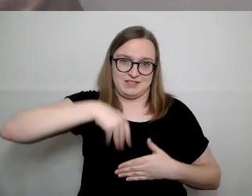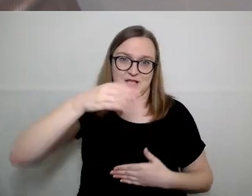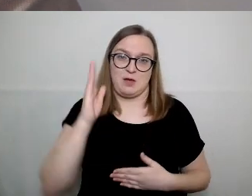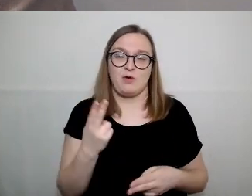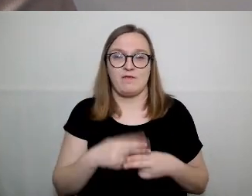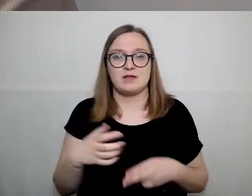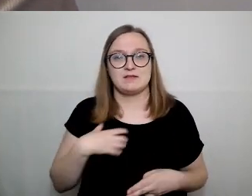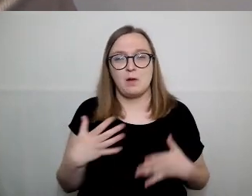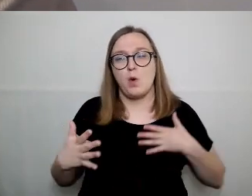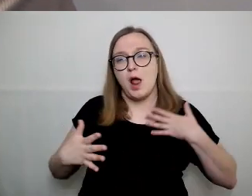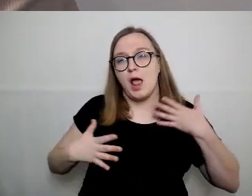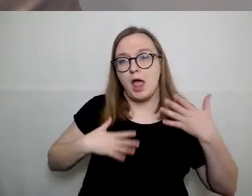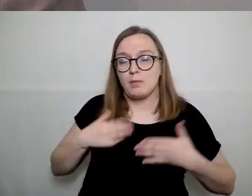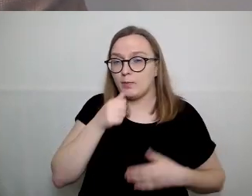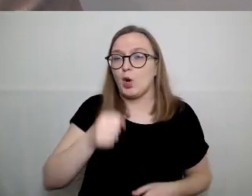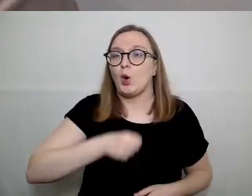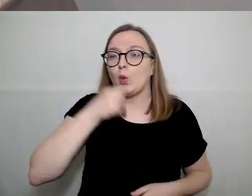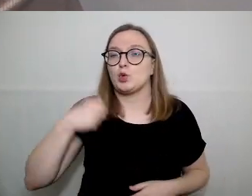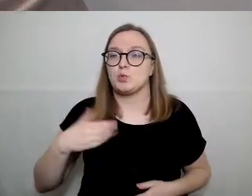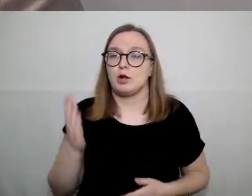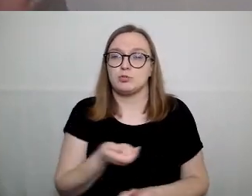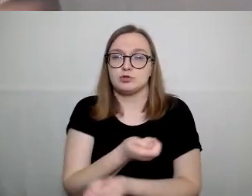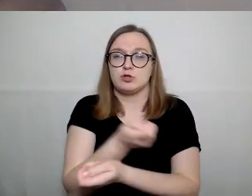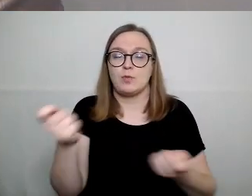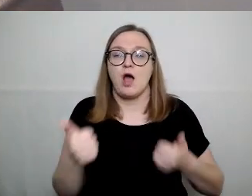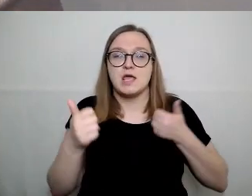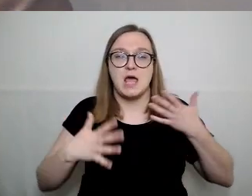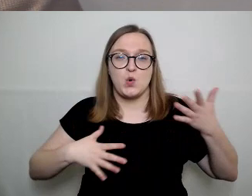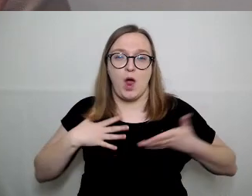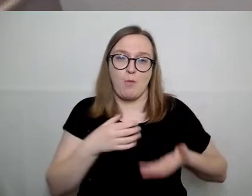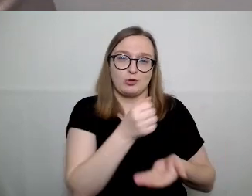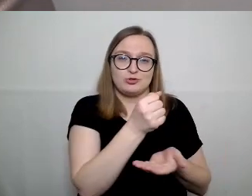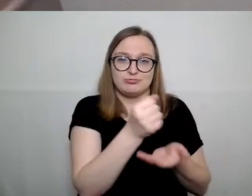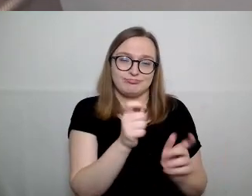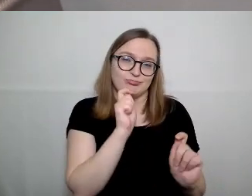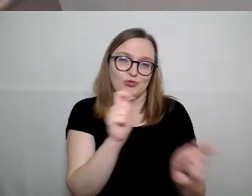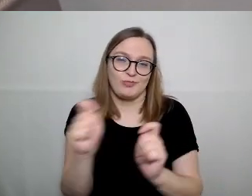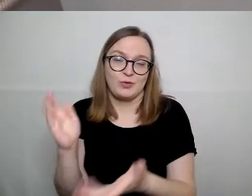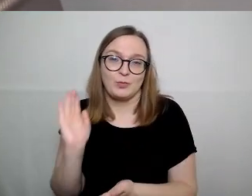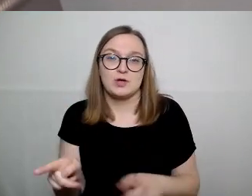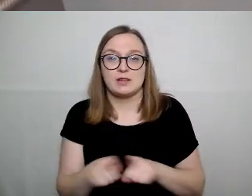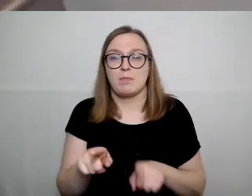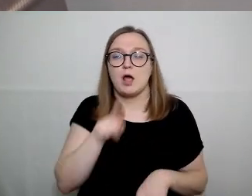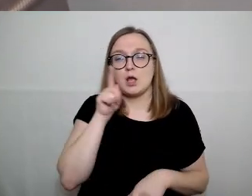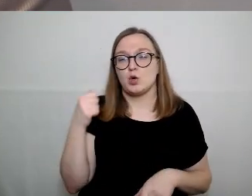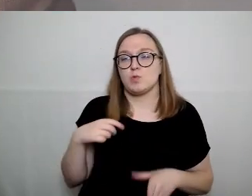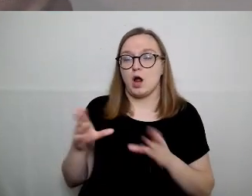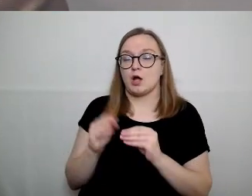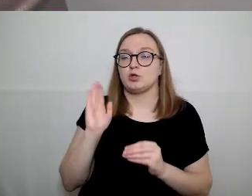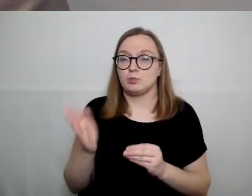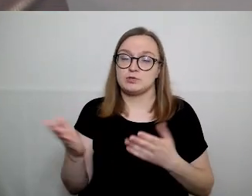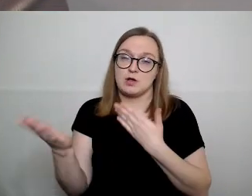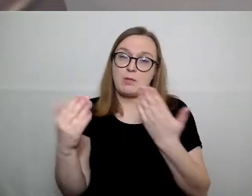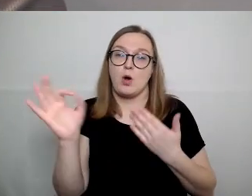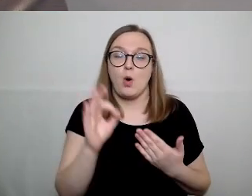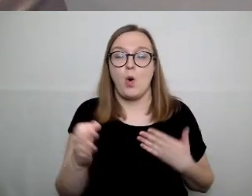emocijų krepšelį seniorams ir su jaunimu kalbėsime apie jų psichologinę emociją ir taip pat, aišku, fizinis aktyvumas taip